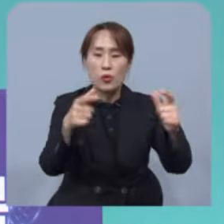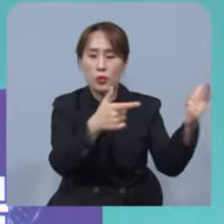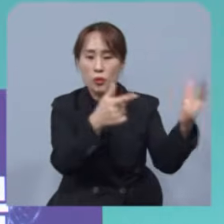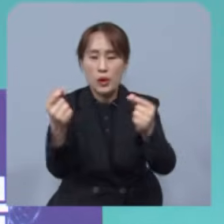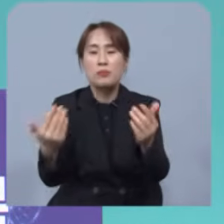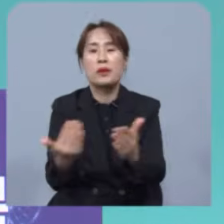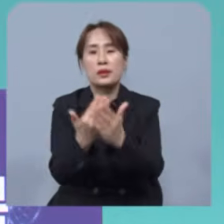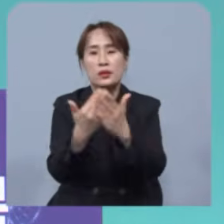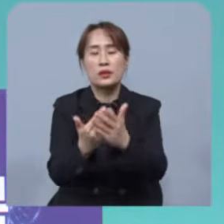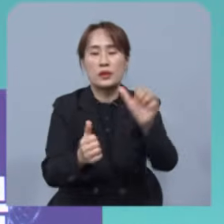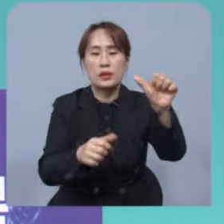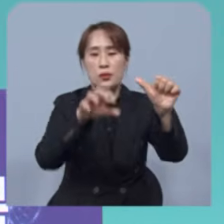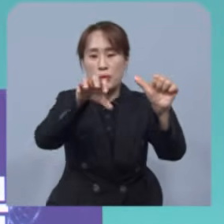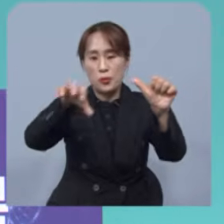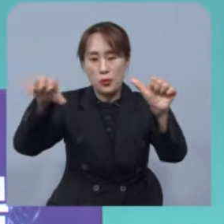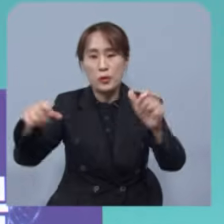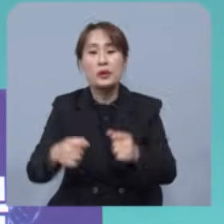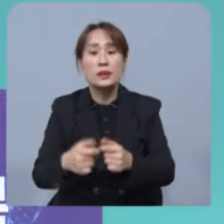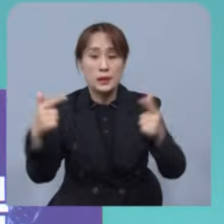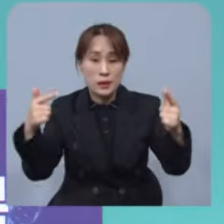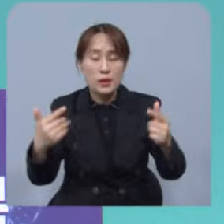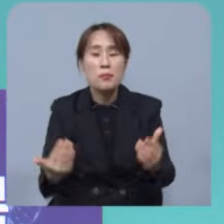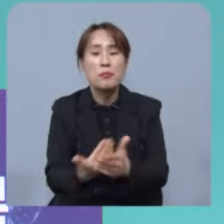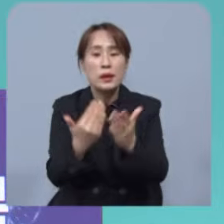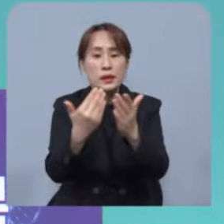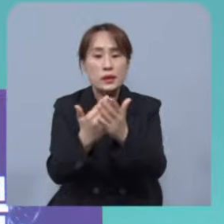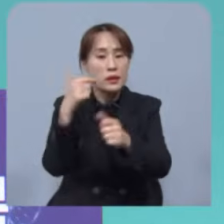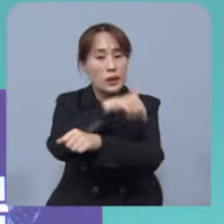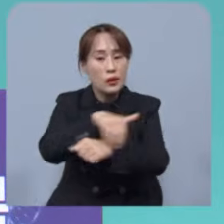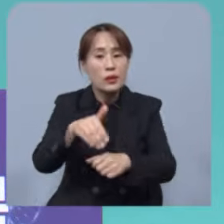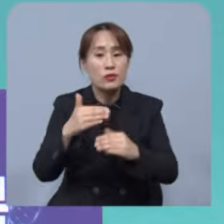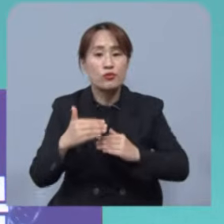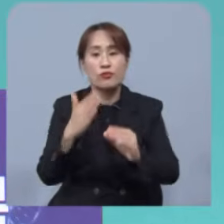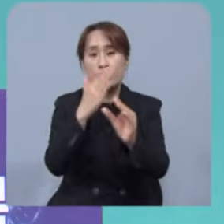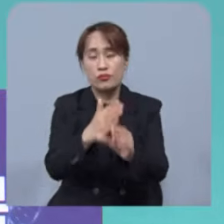대등하게 발전할 수 있게 만들어 보려고 하는데